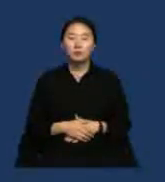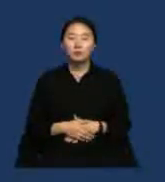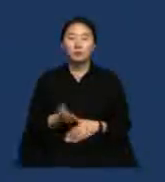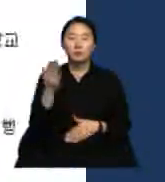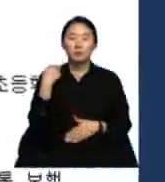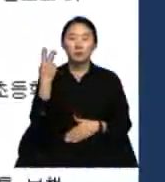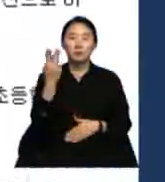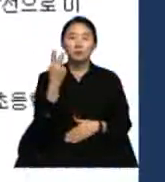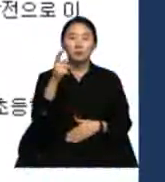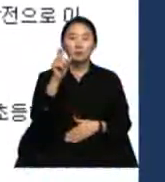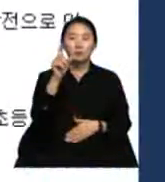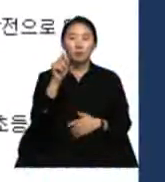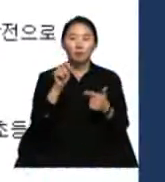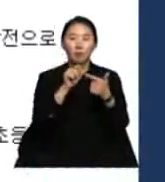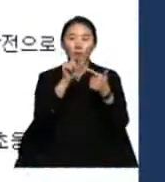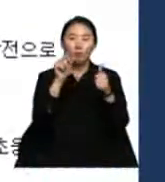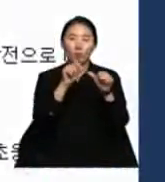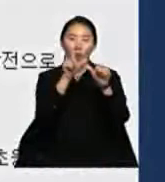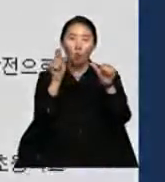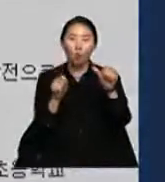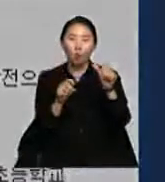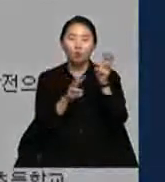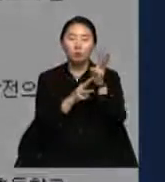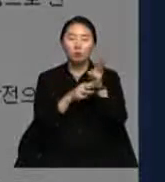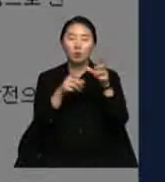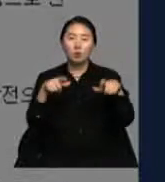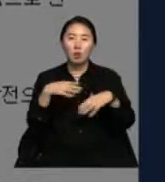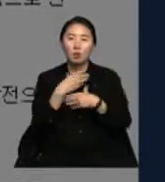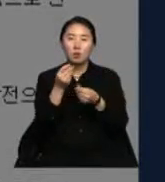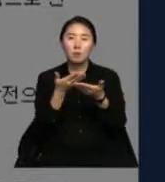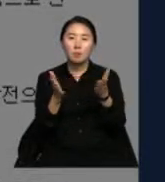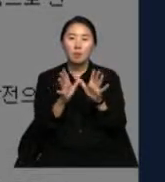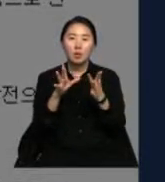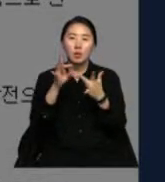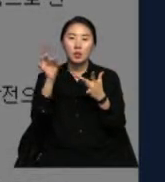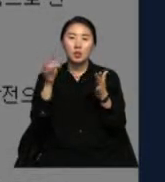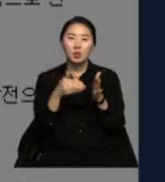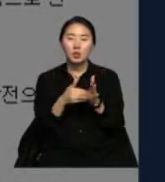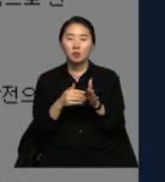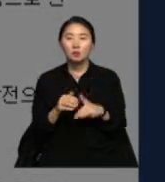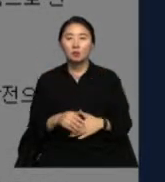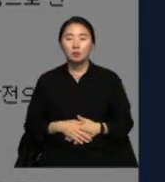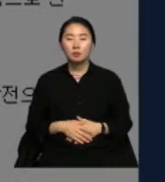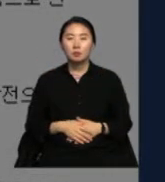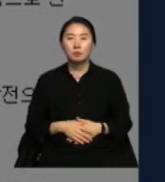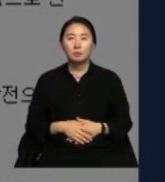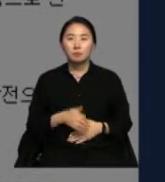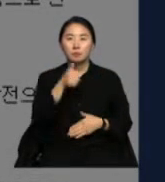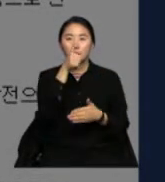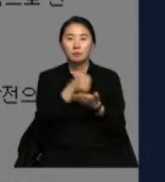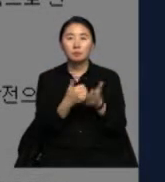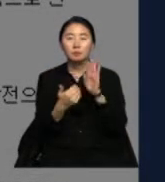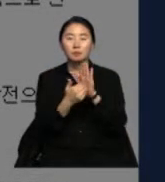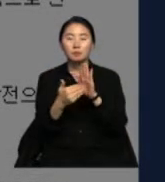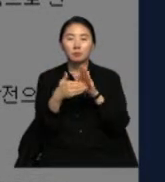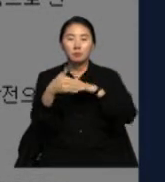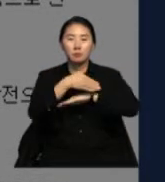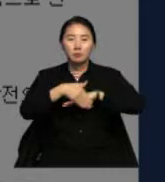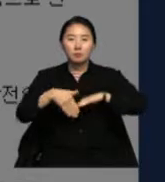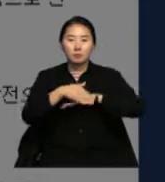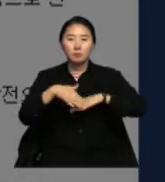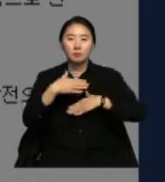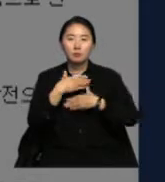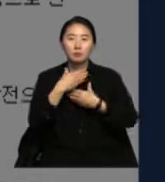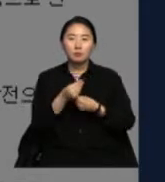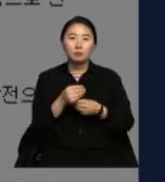지난 2015년 5월 중랑구 상봉일동 일대가 안전마을로 선정됐다는 보도자료입니다. 범죄 예방 디자인을 도입해